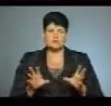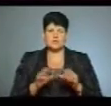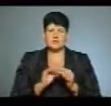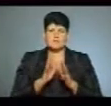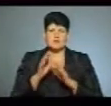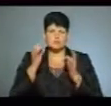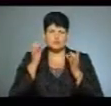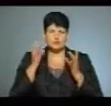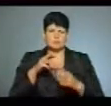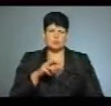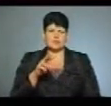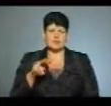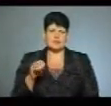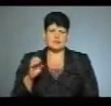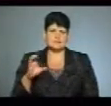Тернополя Микола Лесів.